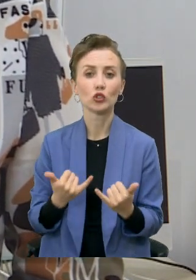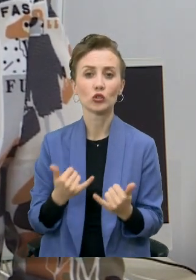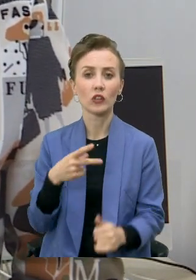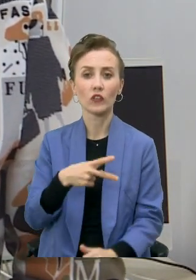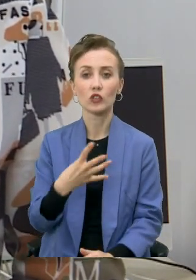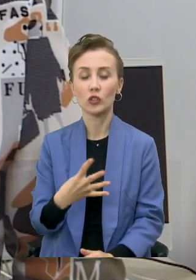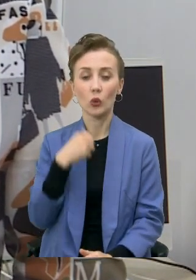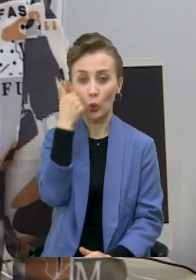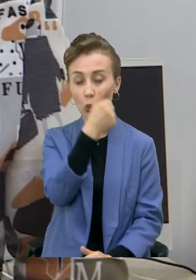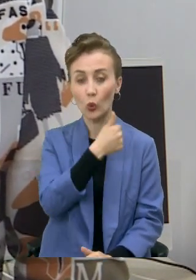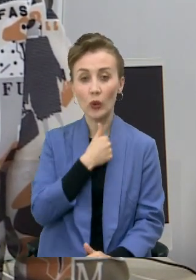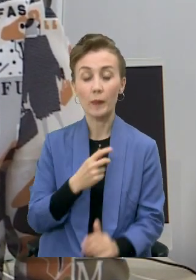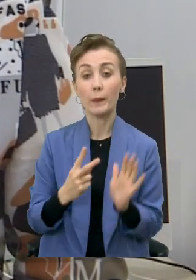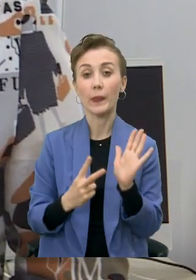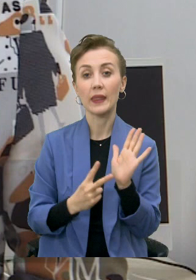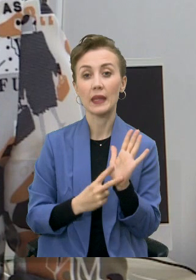год